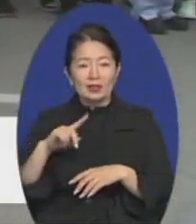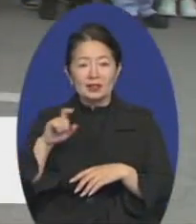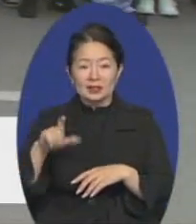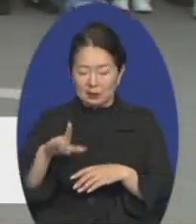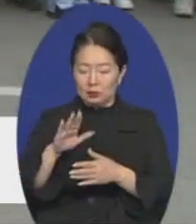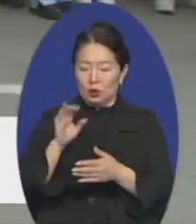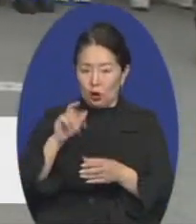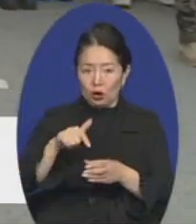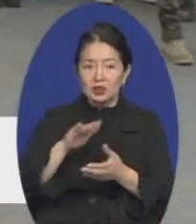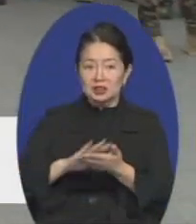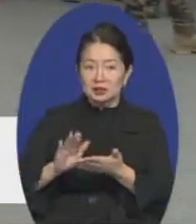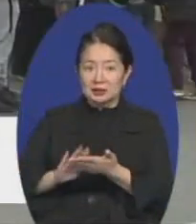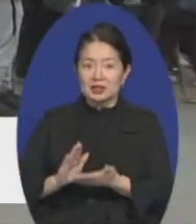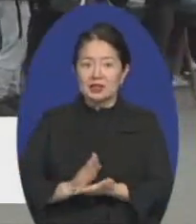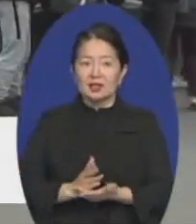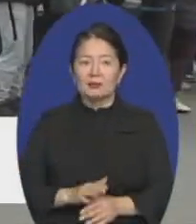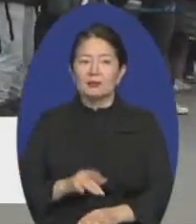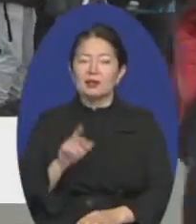хогийг цэвэрлэлээ.